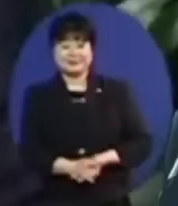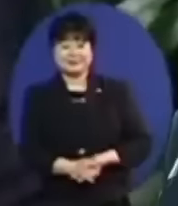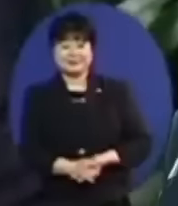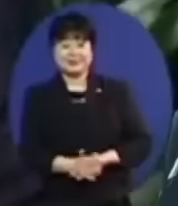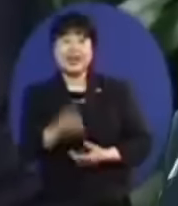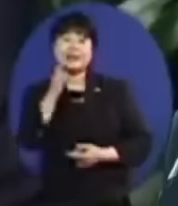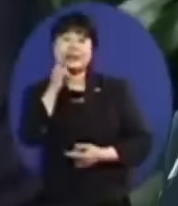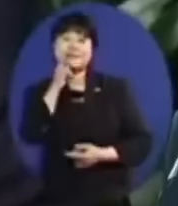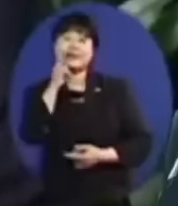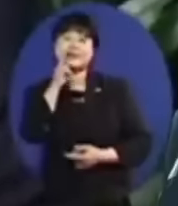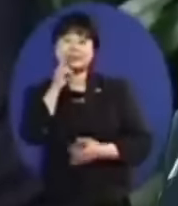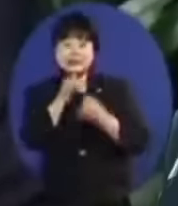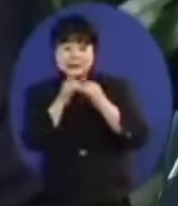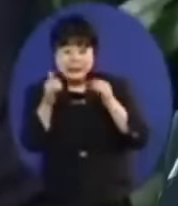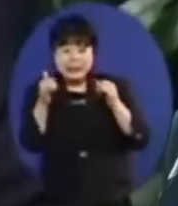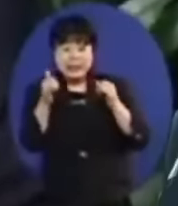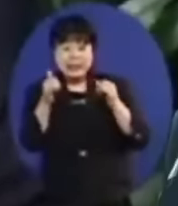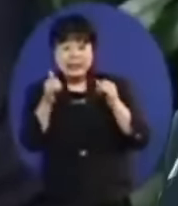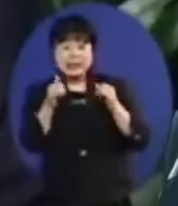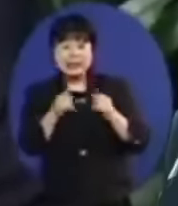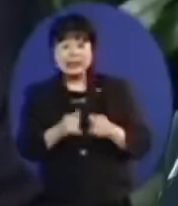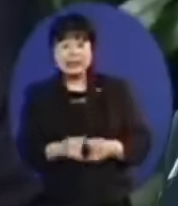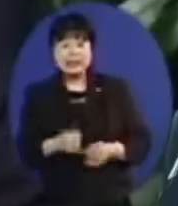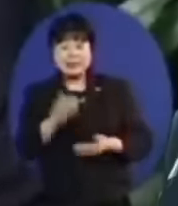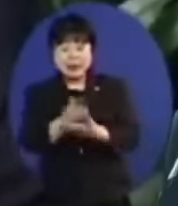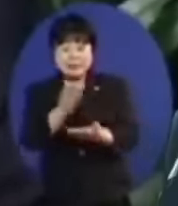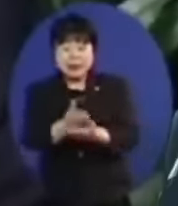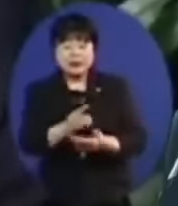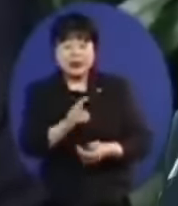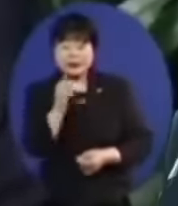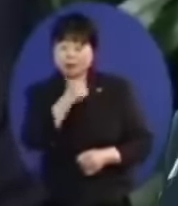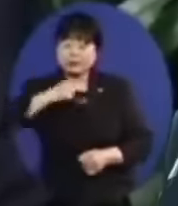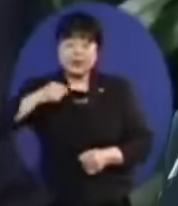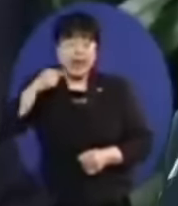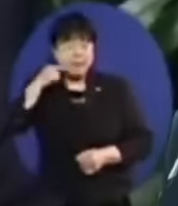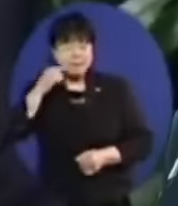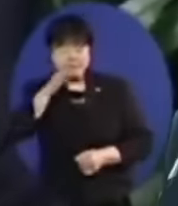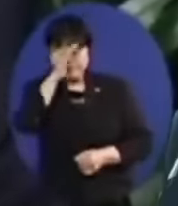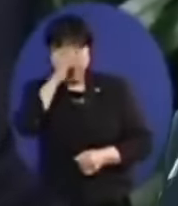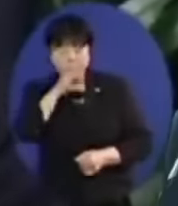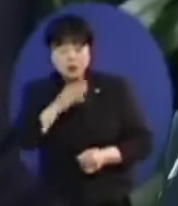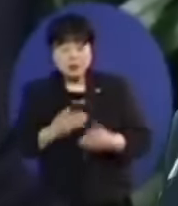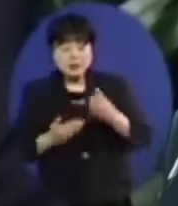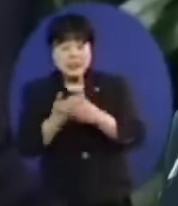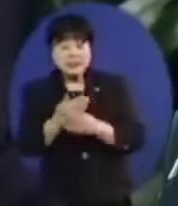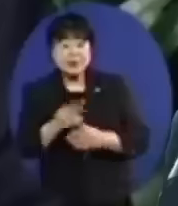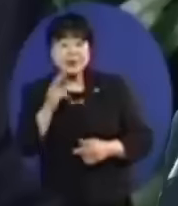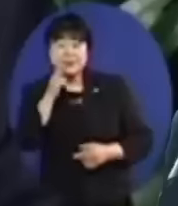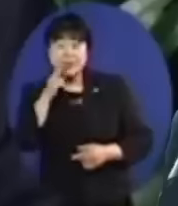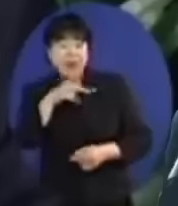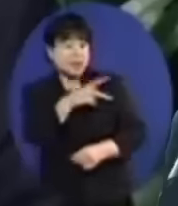담배 자꾸 피는 사람 아무리 피지 말아도 자꾸 피는데 암이 들리면 끊어버립니다.